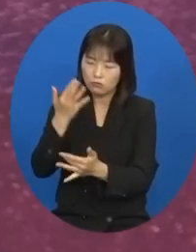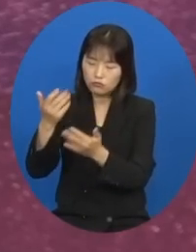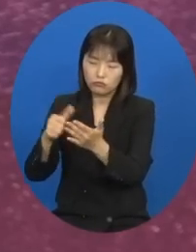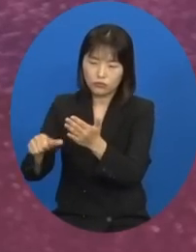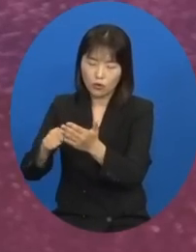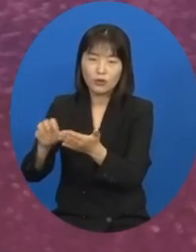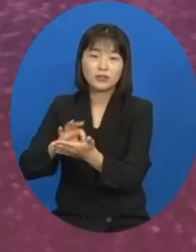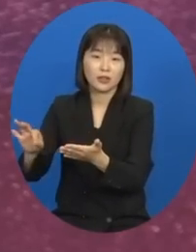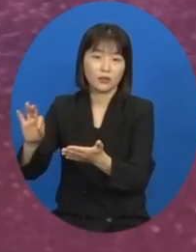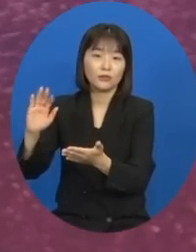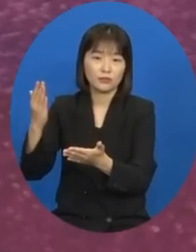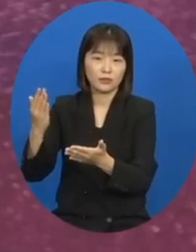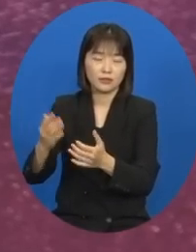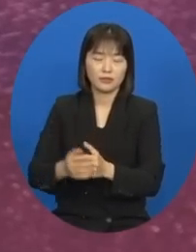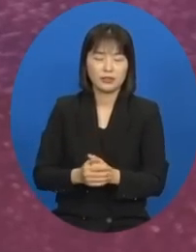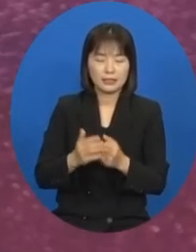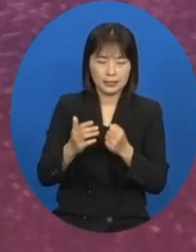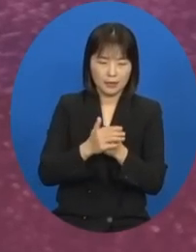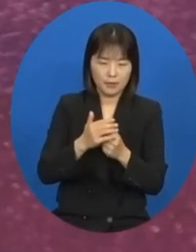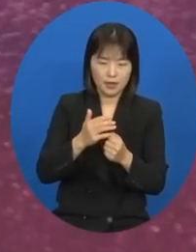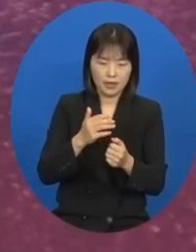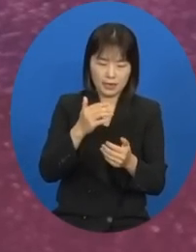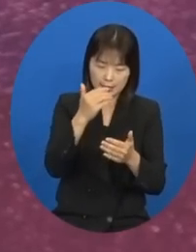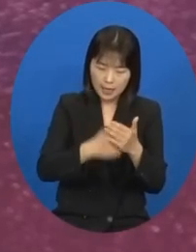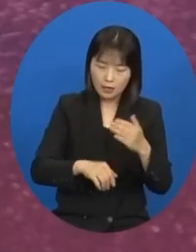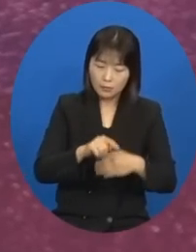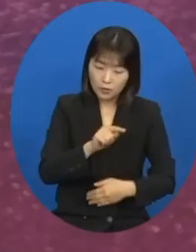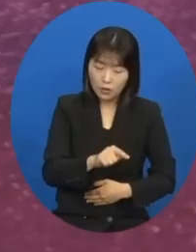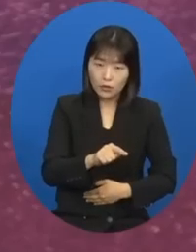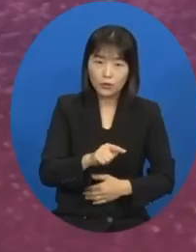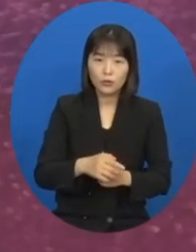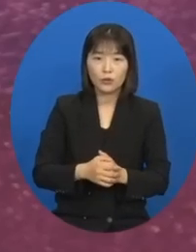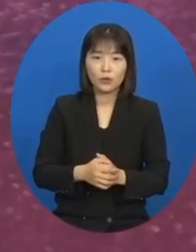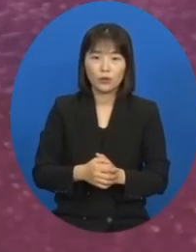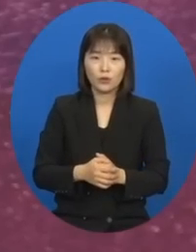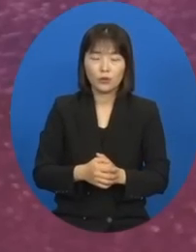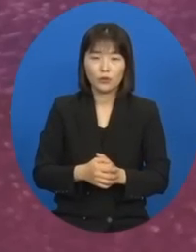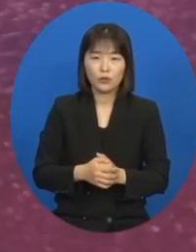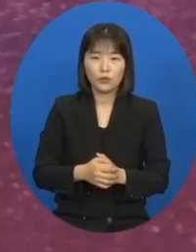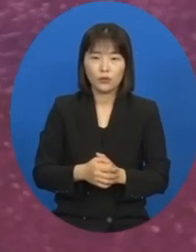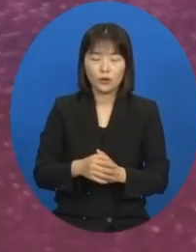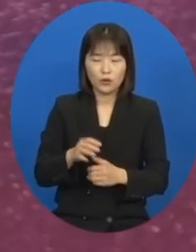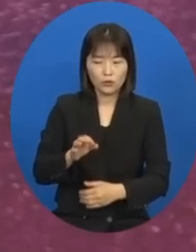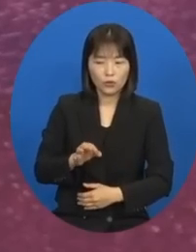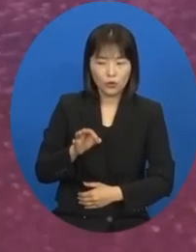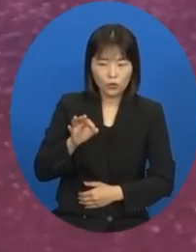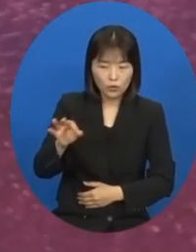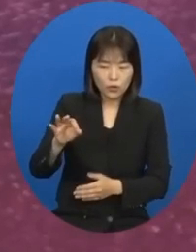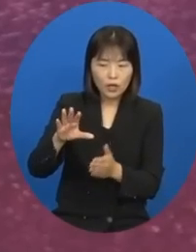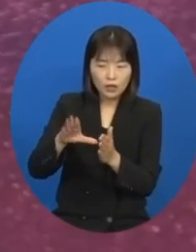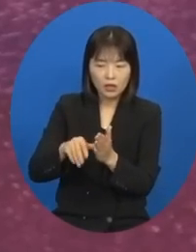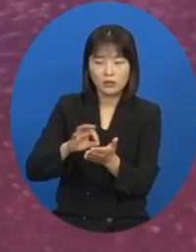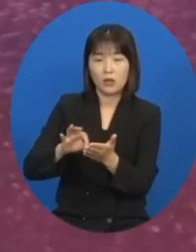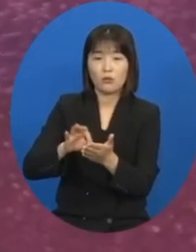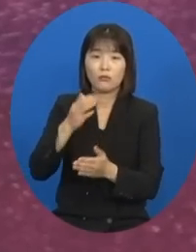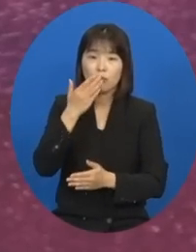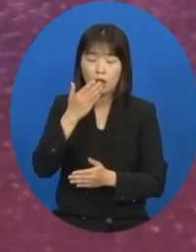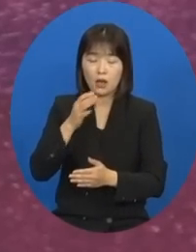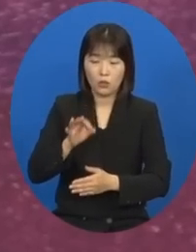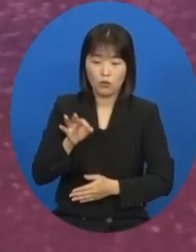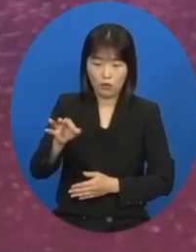그 그래서 찌꺼기도 어떤 품 쌓기나 어떤 값을 지불할 때 예전에는 사용했어요 그냥 가정에서